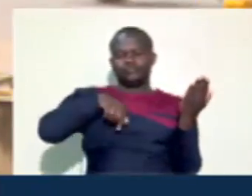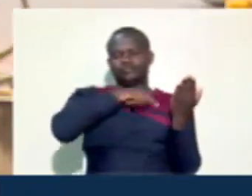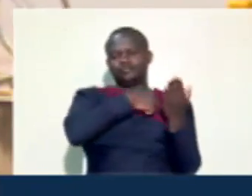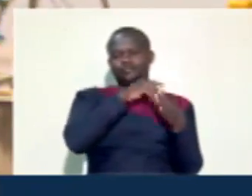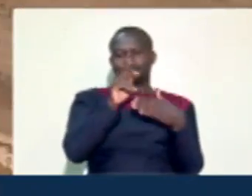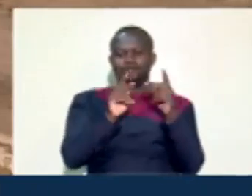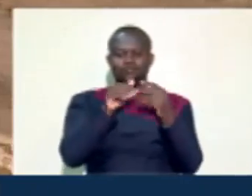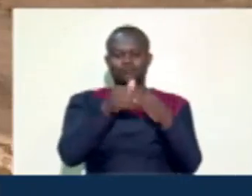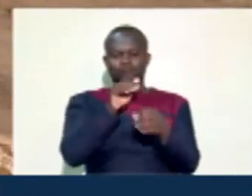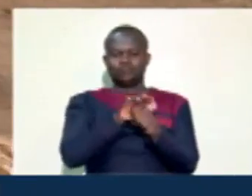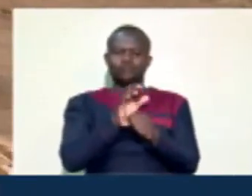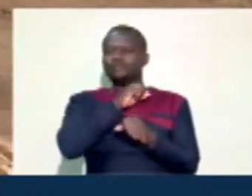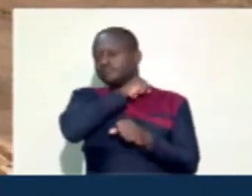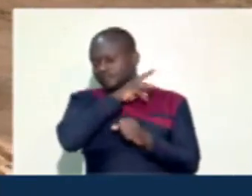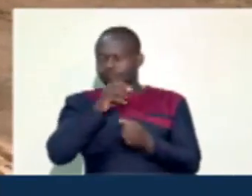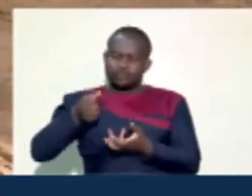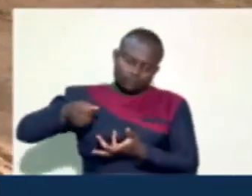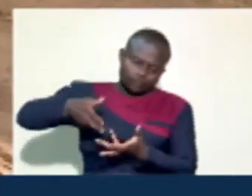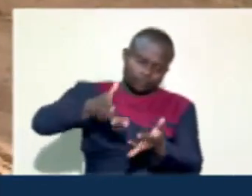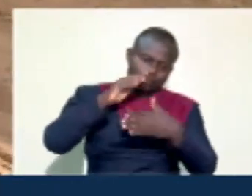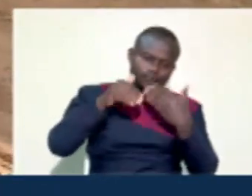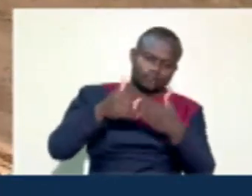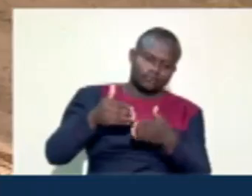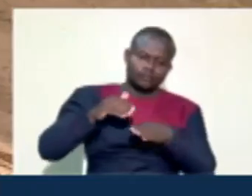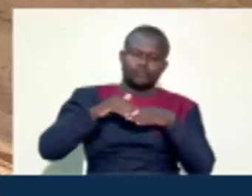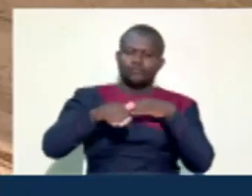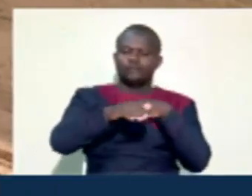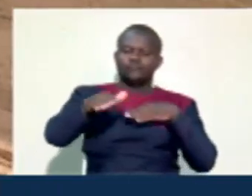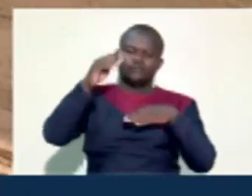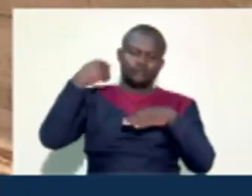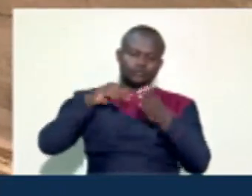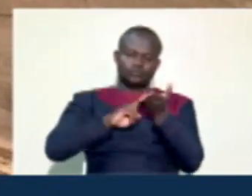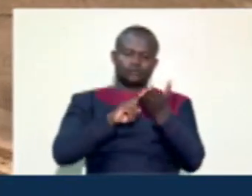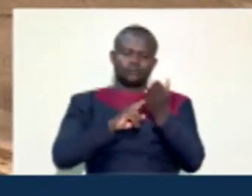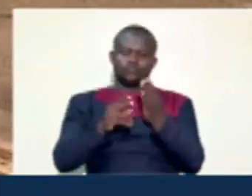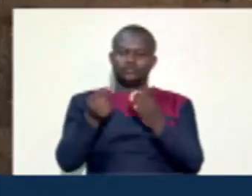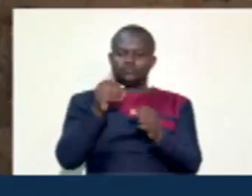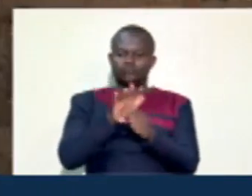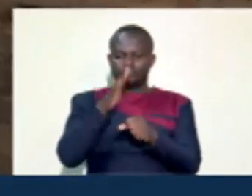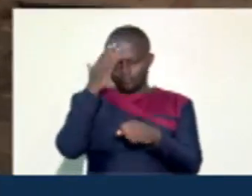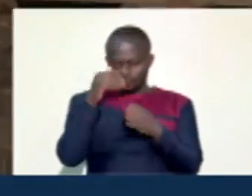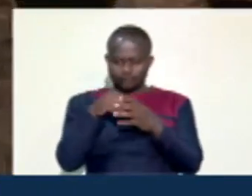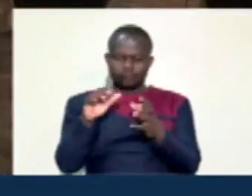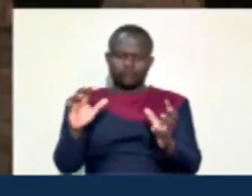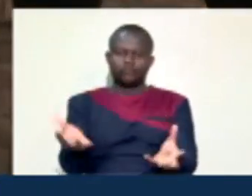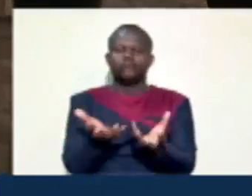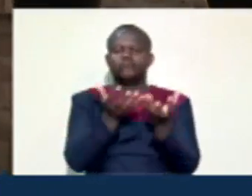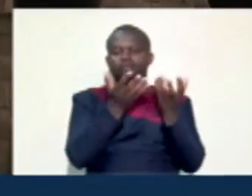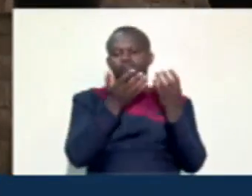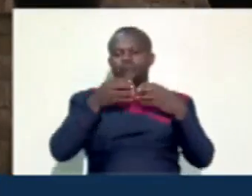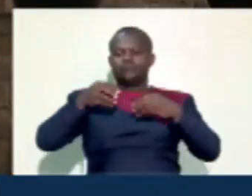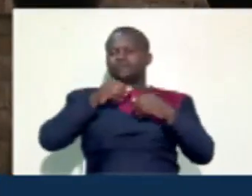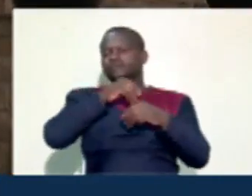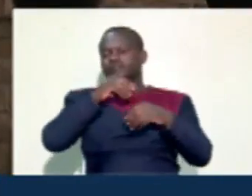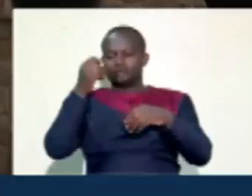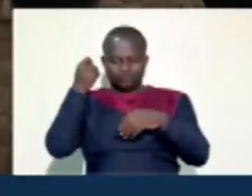abaturage bakimena ibishingwe muri za ruhurura bikamanuka, tukakoresha amafaranga menshi kugira ngo tubiyoremo n'ibyo bitaka. Ubu rero